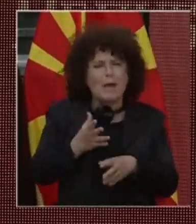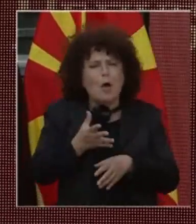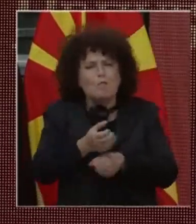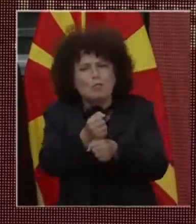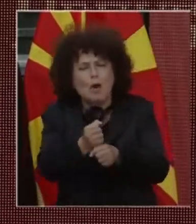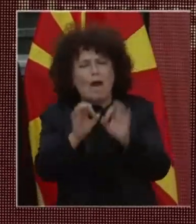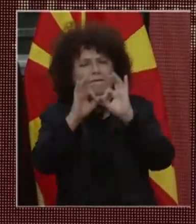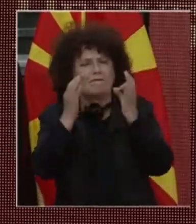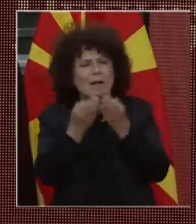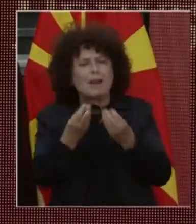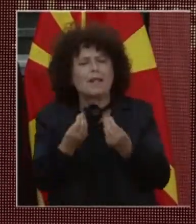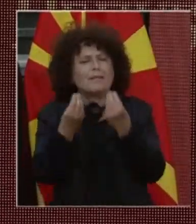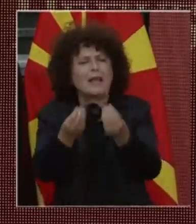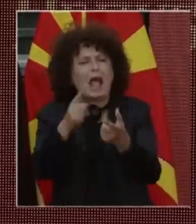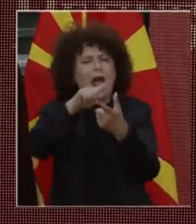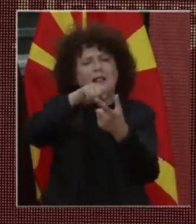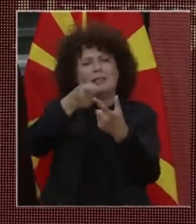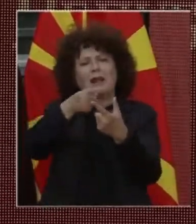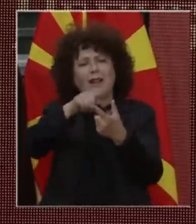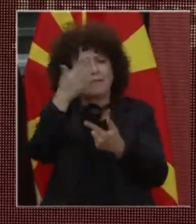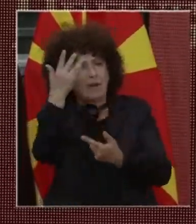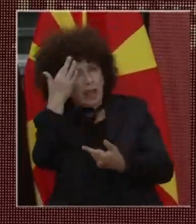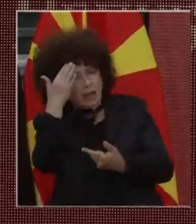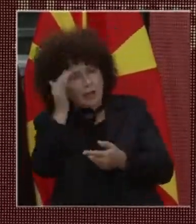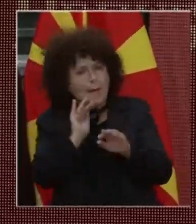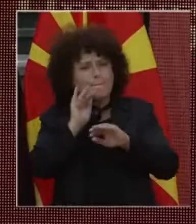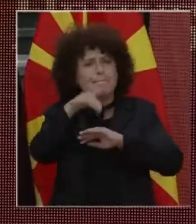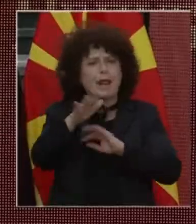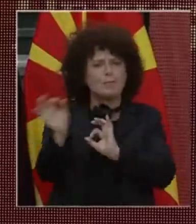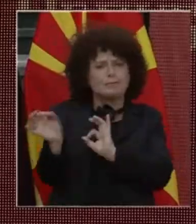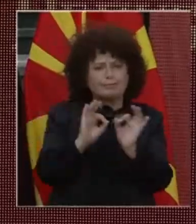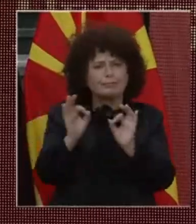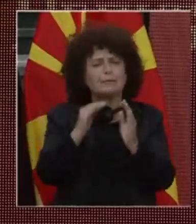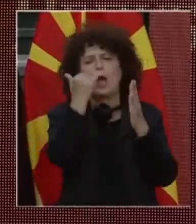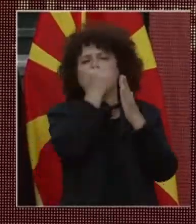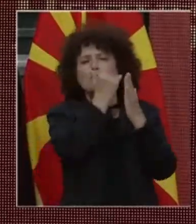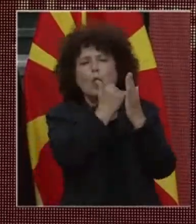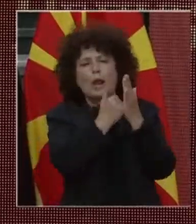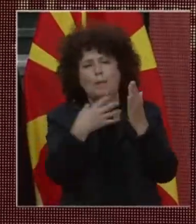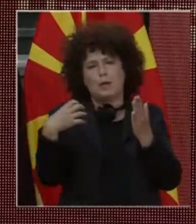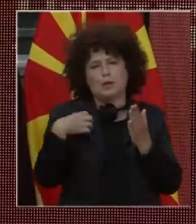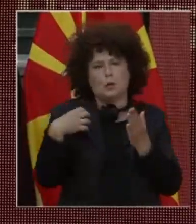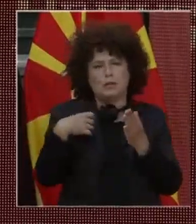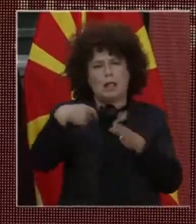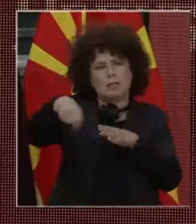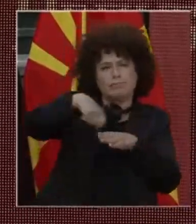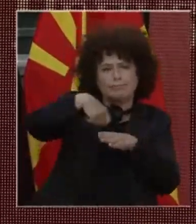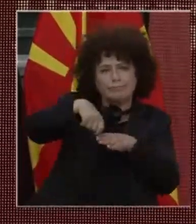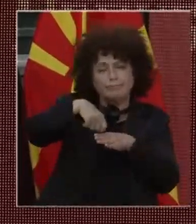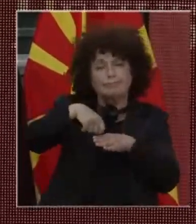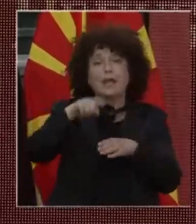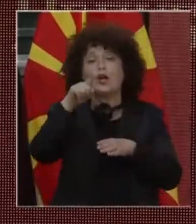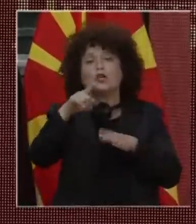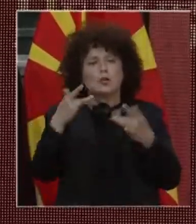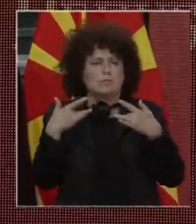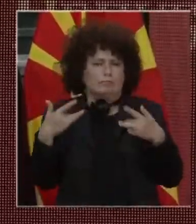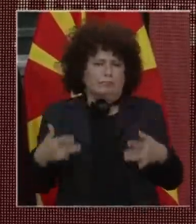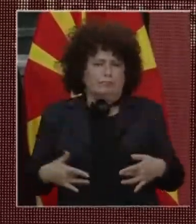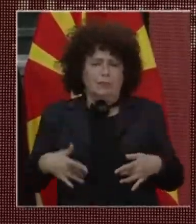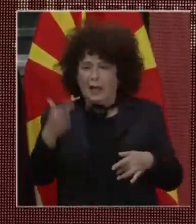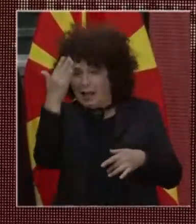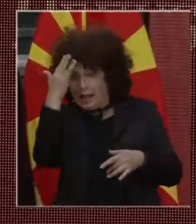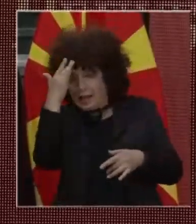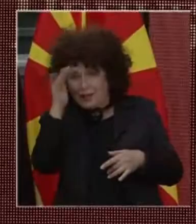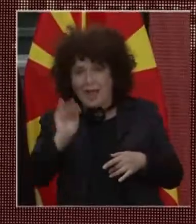семеен модел за алтернативна грижа, како и преку реализирање на програми за социјална превенција. Со професионалната